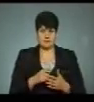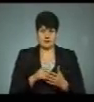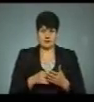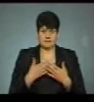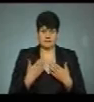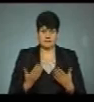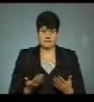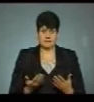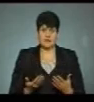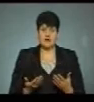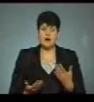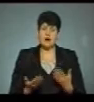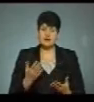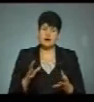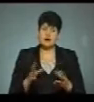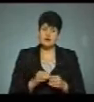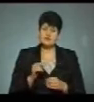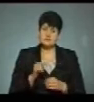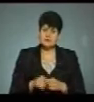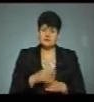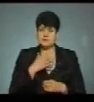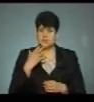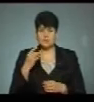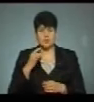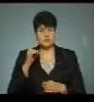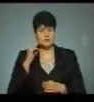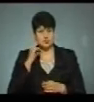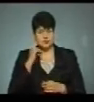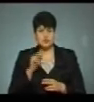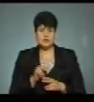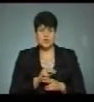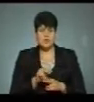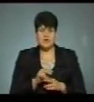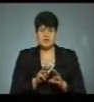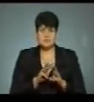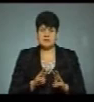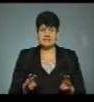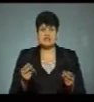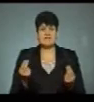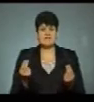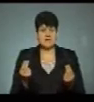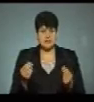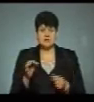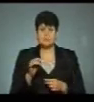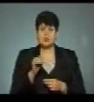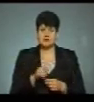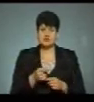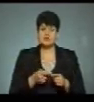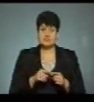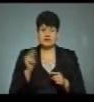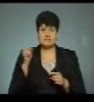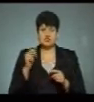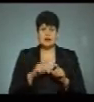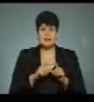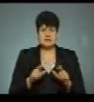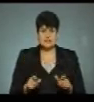стоїть. Але разом з тим, ми неодноразово чули зауваження Міністерства фінансів про те, що такі навчальні